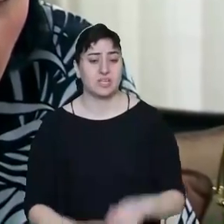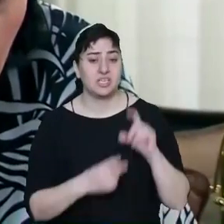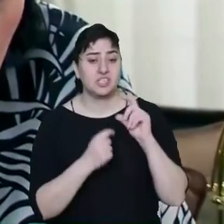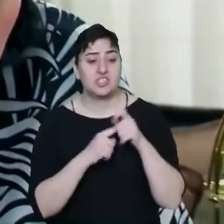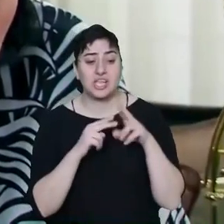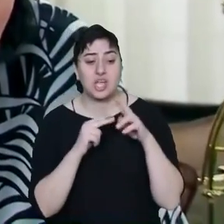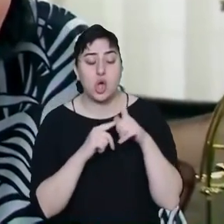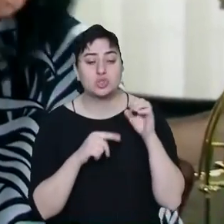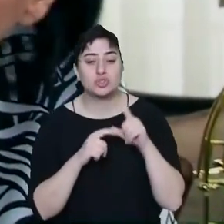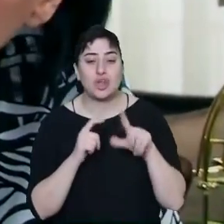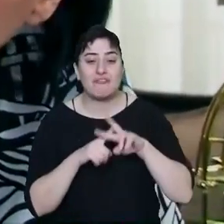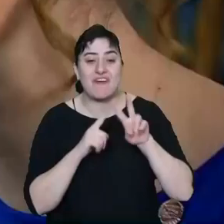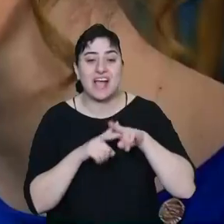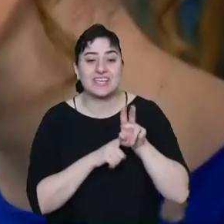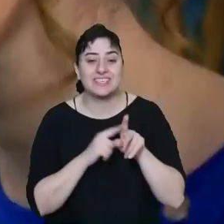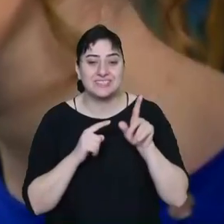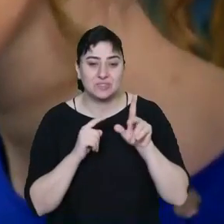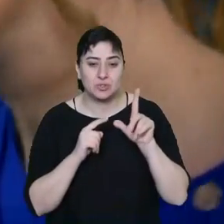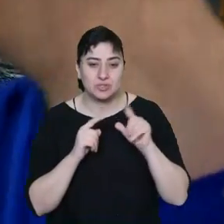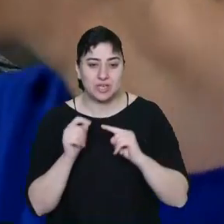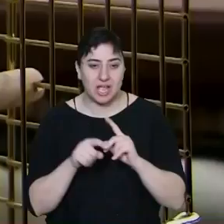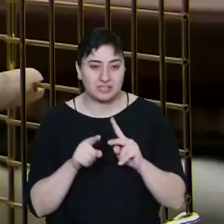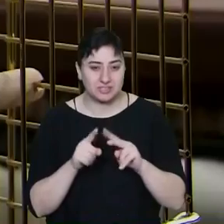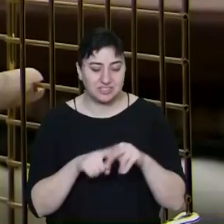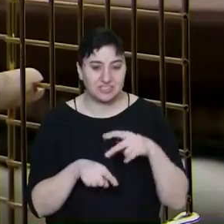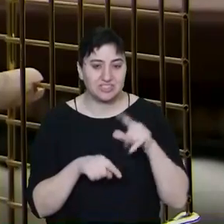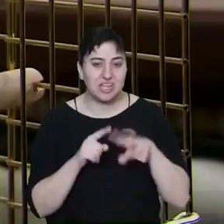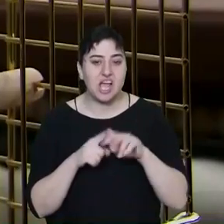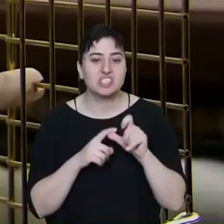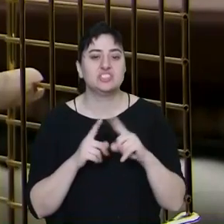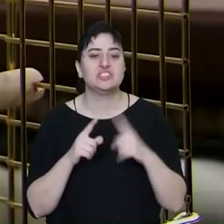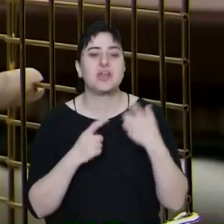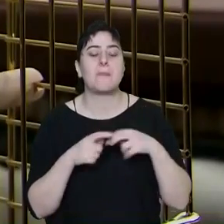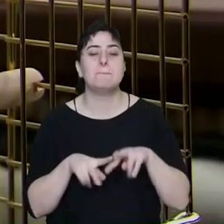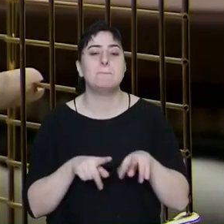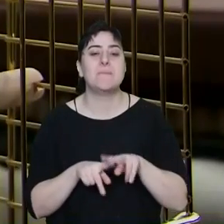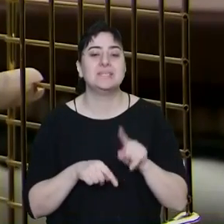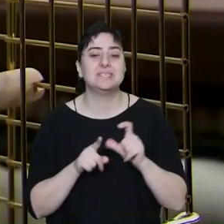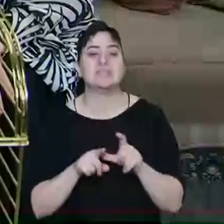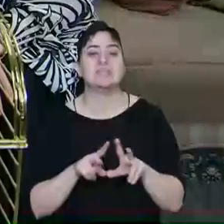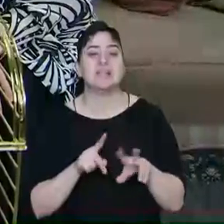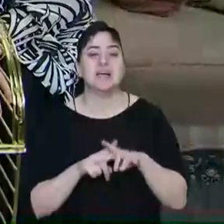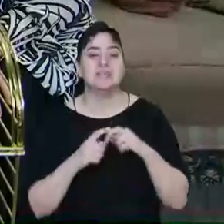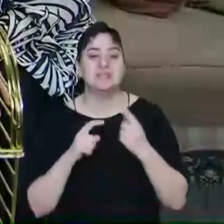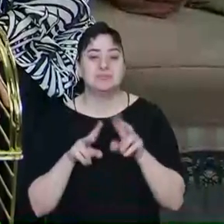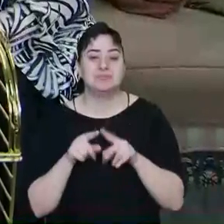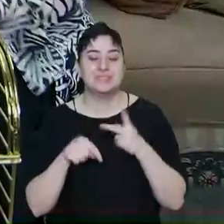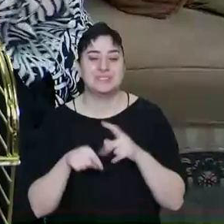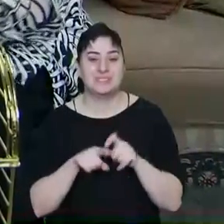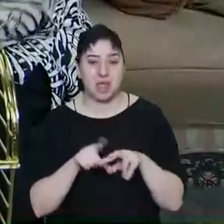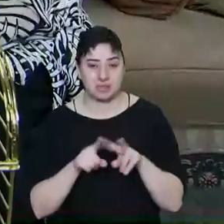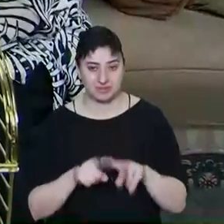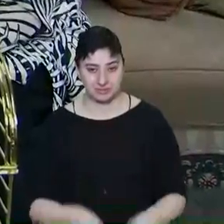Çekoslovak yalılaştıramadıklarımızdan mısınız? Yok artık, daha neler. Çekoslovak yalılaştıramadıklarımızdan mısınız?